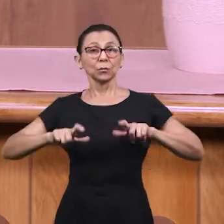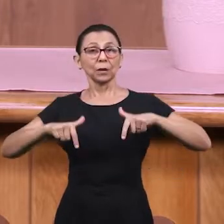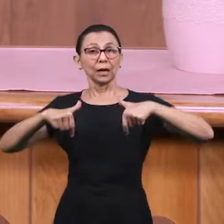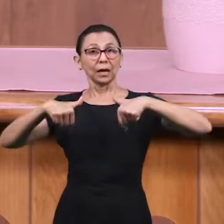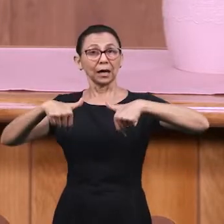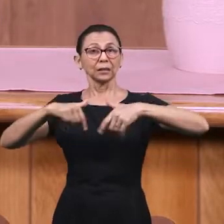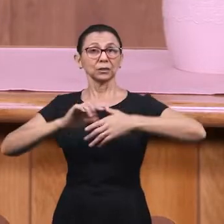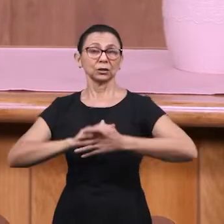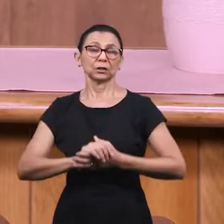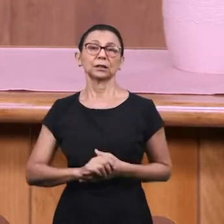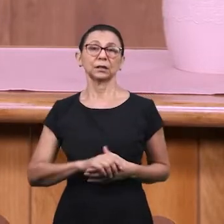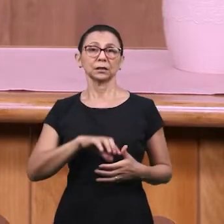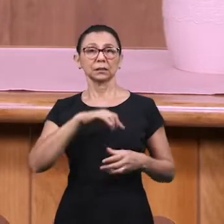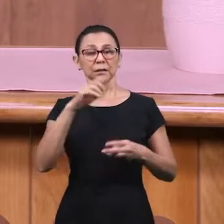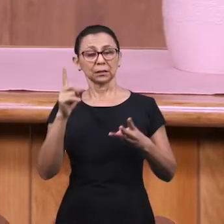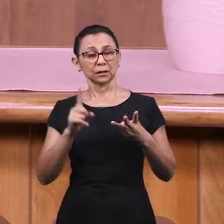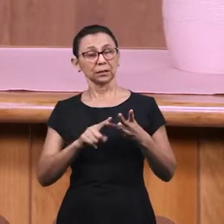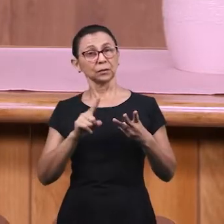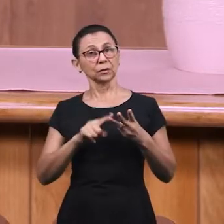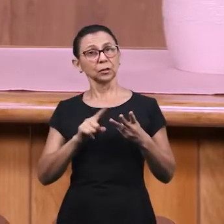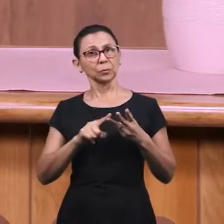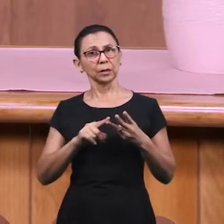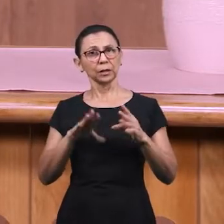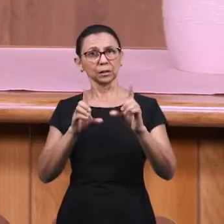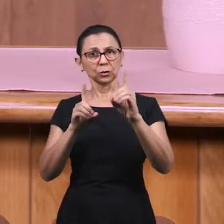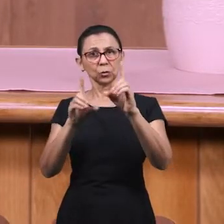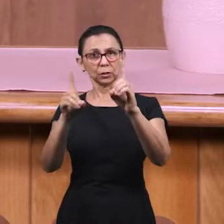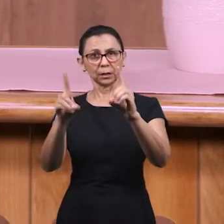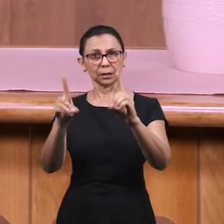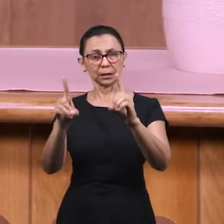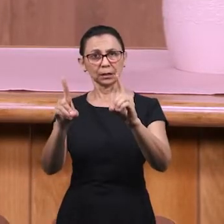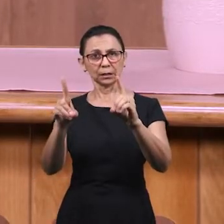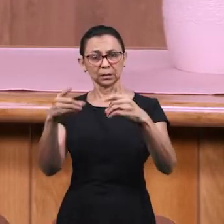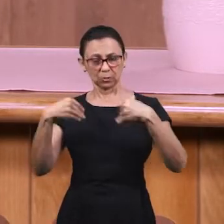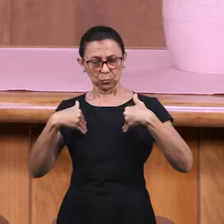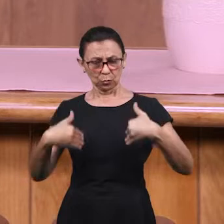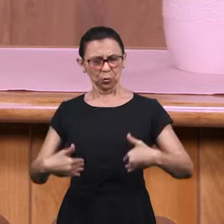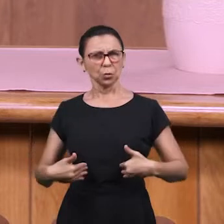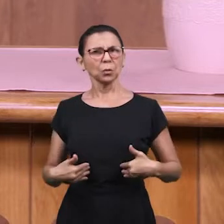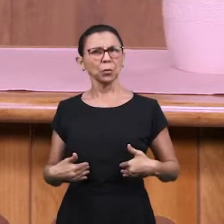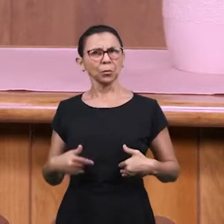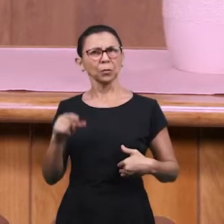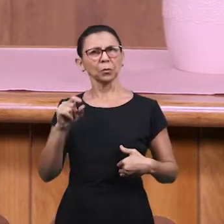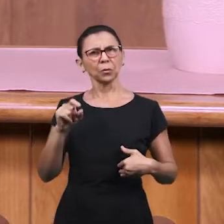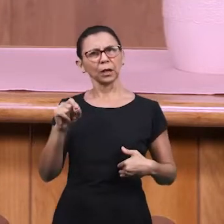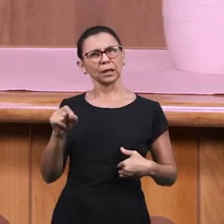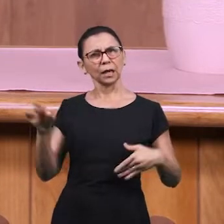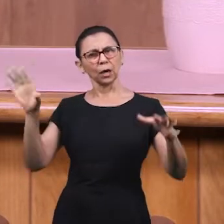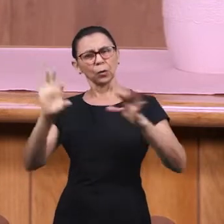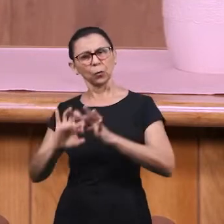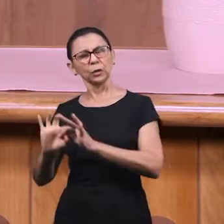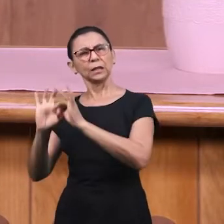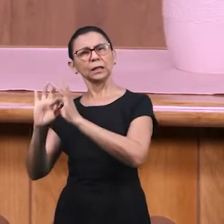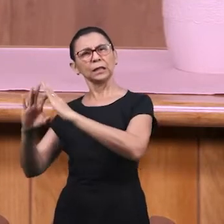Дух Святой. И третья доктрина – это доктрина тела, когда мы поняли, что